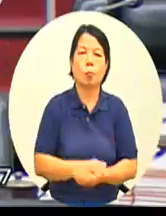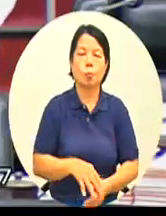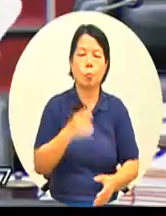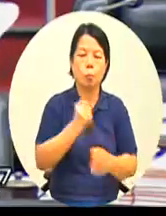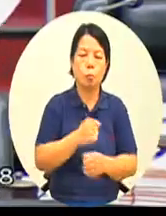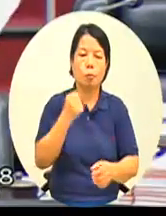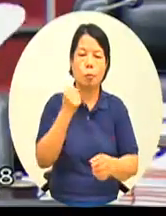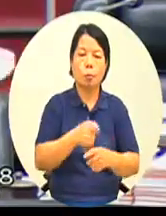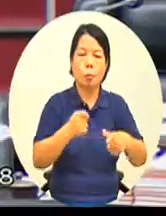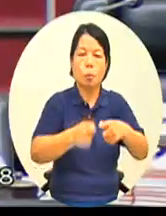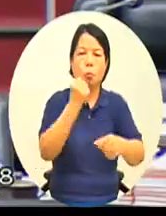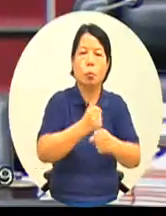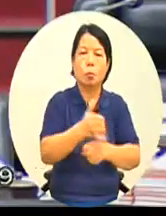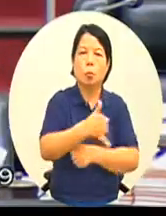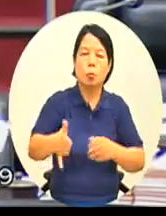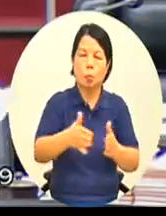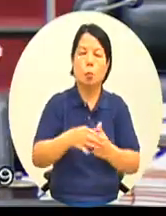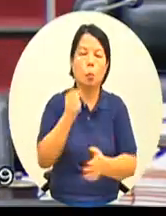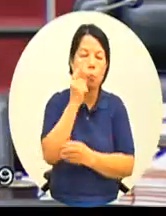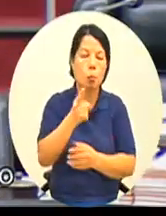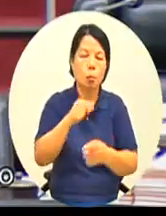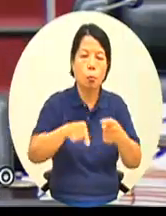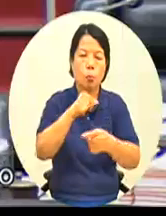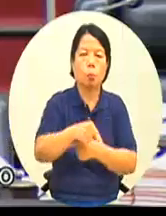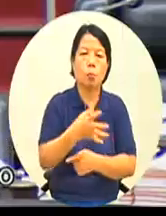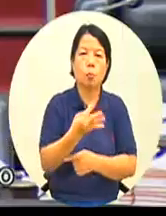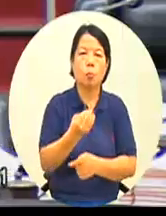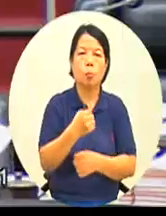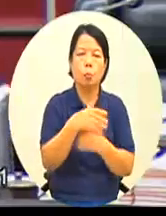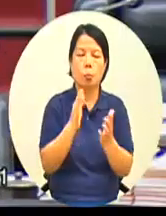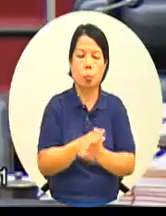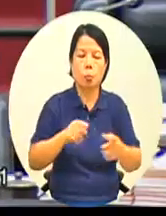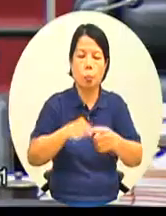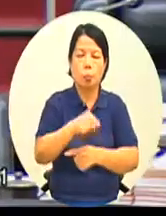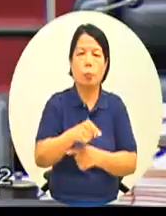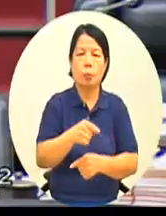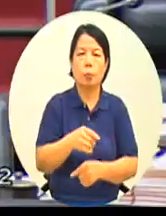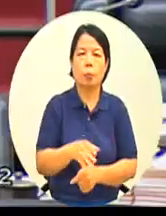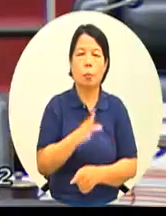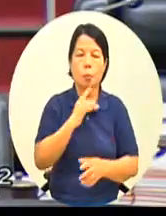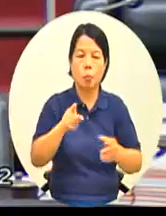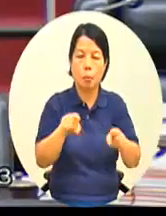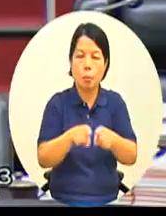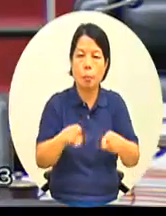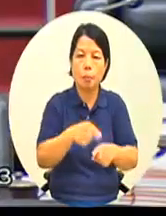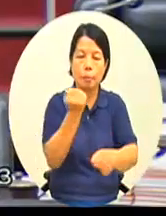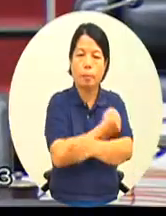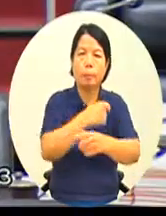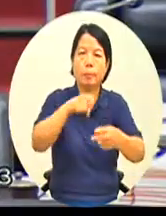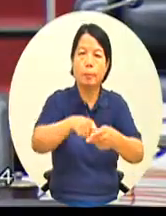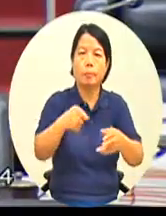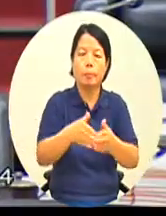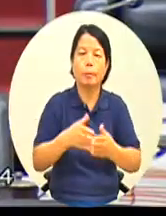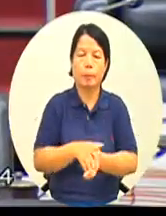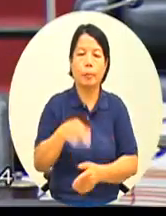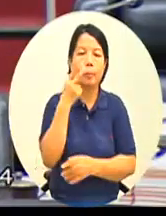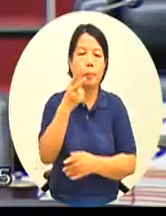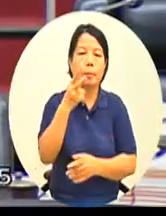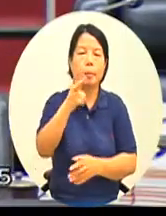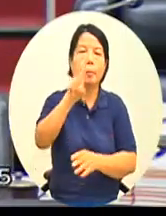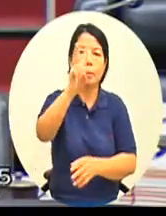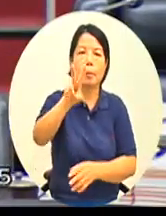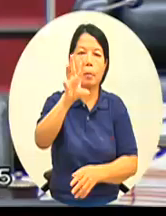员的平均月退俸有多少吗？我们来抓一个平均值好不好？如果一般劳工是大约用20000块来